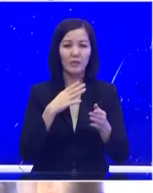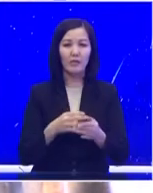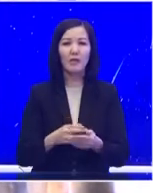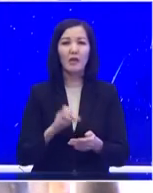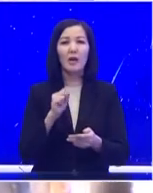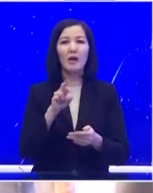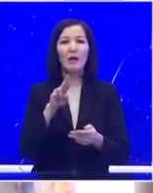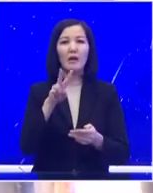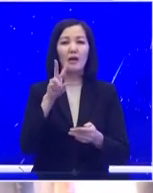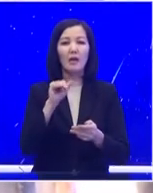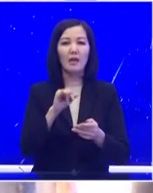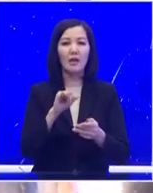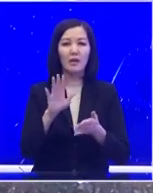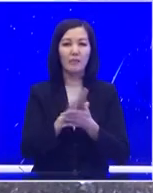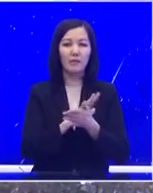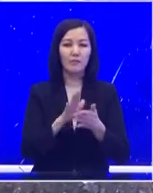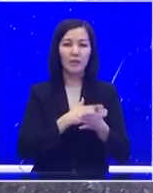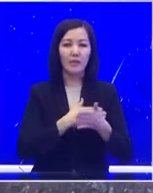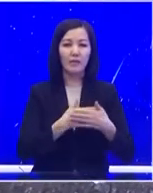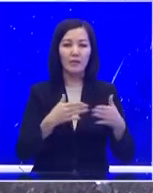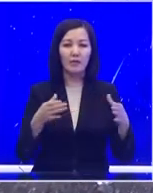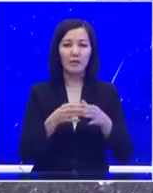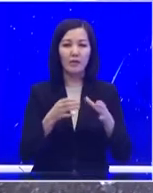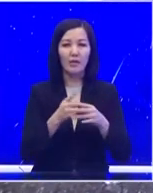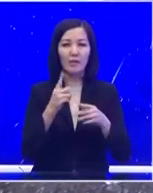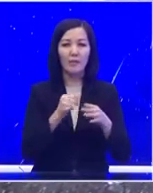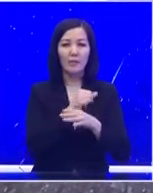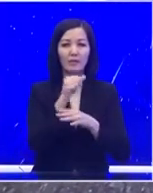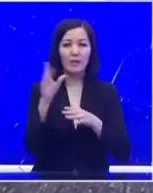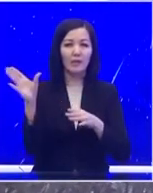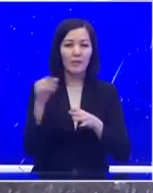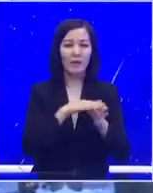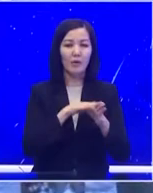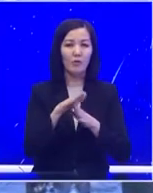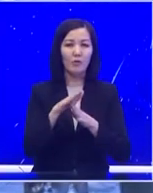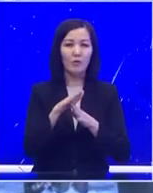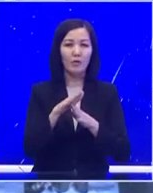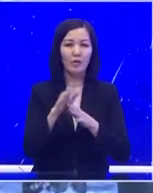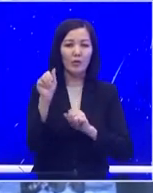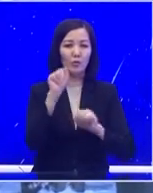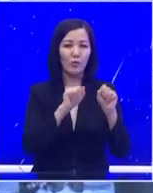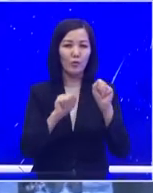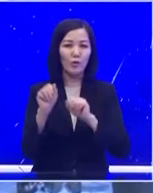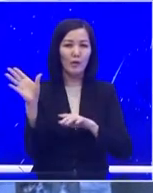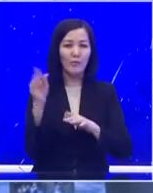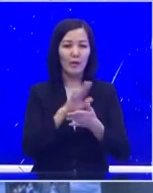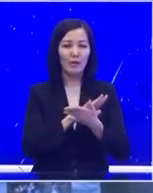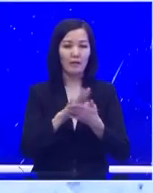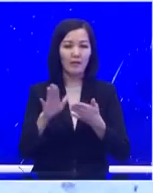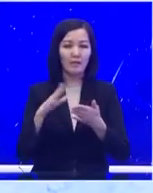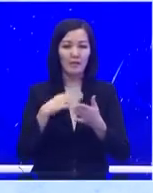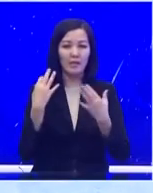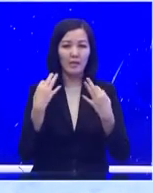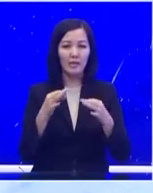Аяла жасағының волонтерлары жұмыла іске кірісіп, бар шаруаны бір сағат ішінде тындырды. Сөрелер шаңнан, аула қардан арылды. Еріктілер